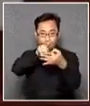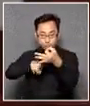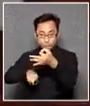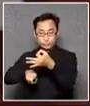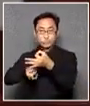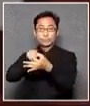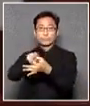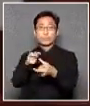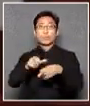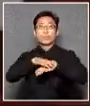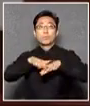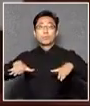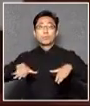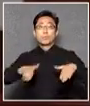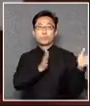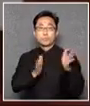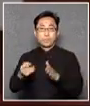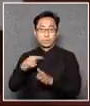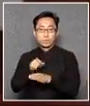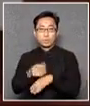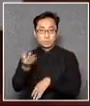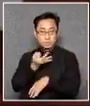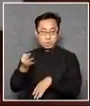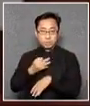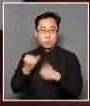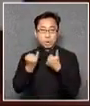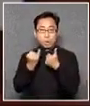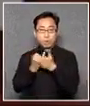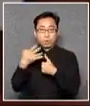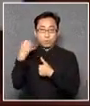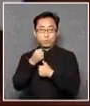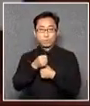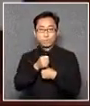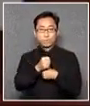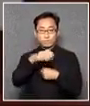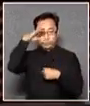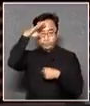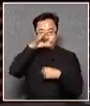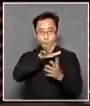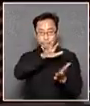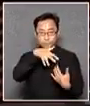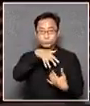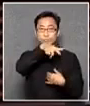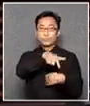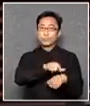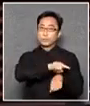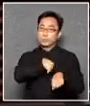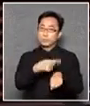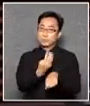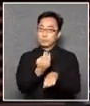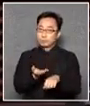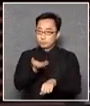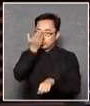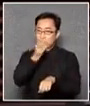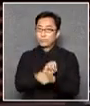作公平处理。三位学生领袖在警署被羁留超过40小时才获得